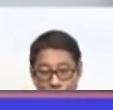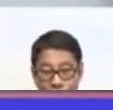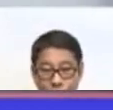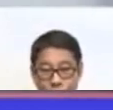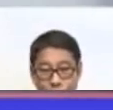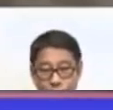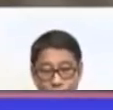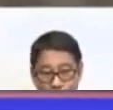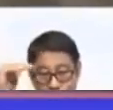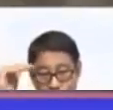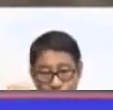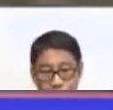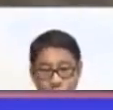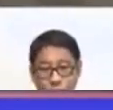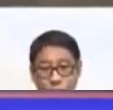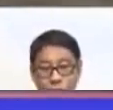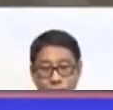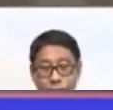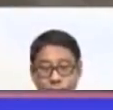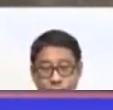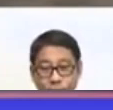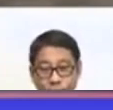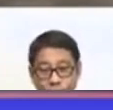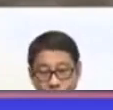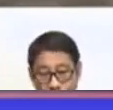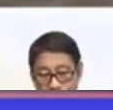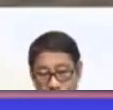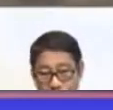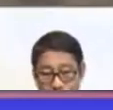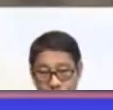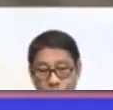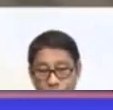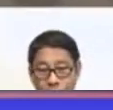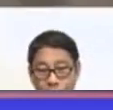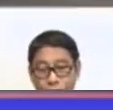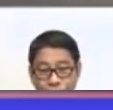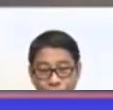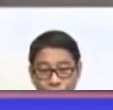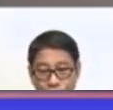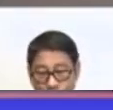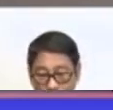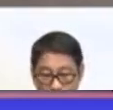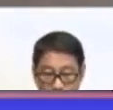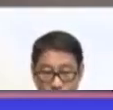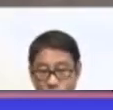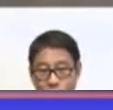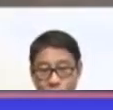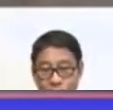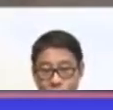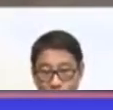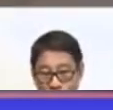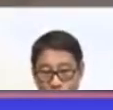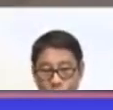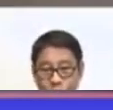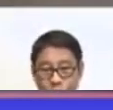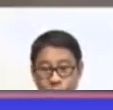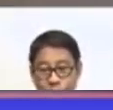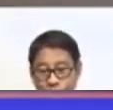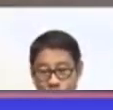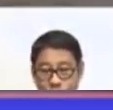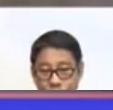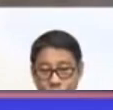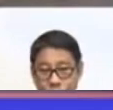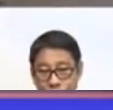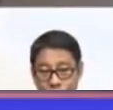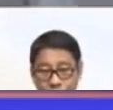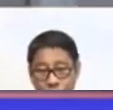าจากวัฒนธรรมอีกเยอะทีนี้ถ้าเราจะเน้นอยากจะปลูกฝังเรื่องของวัฒนธรรมดั้งเดิมของประเพณีลอยกระทงตรงนี้ค่ะกระทรวงวั